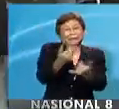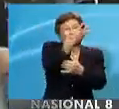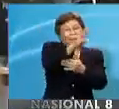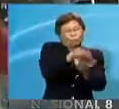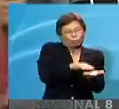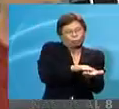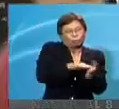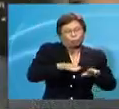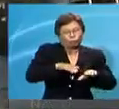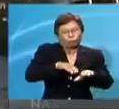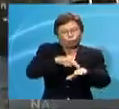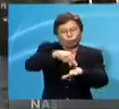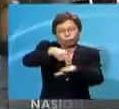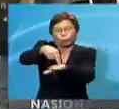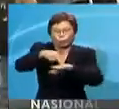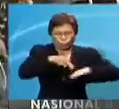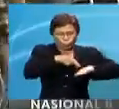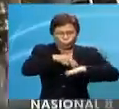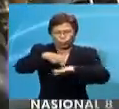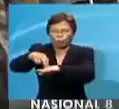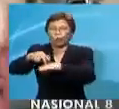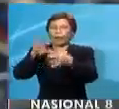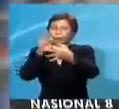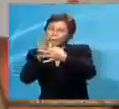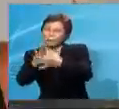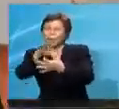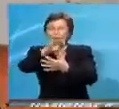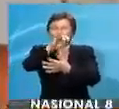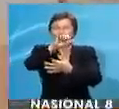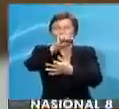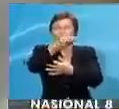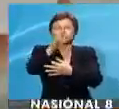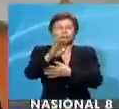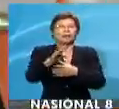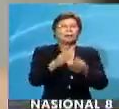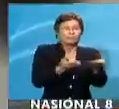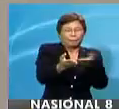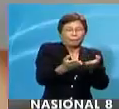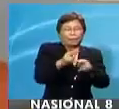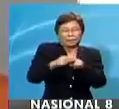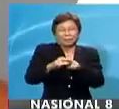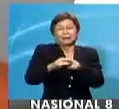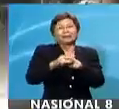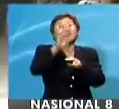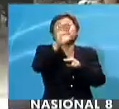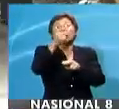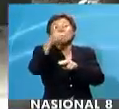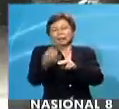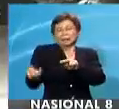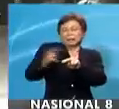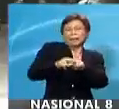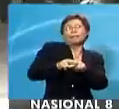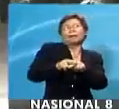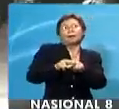wet baru sudah pun dipasang mahb sementara itu perkhidmatan kereta bagi akan ditambah lapan unit lagi menjadikan